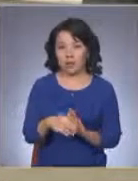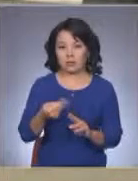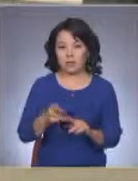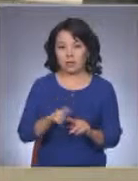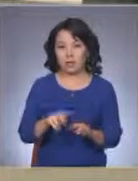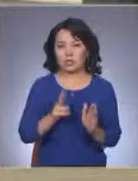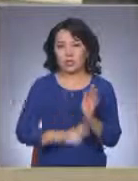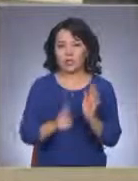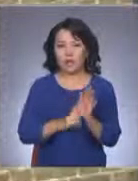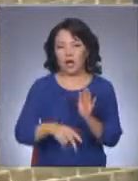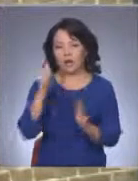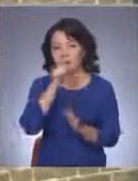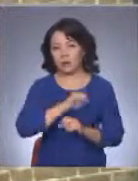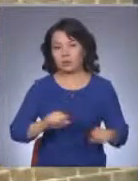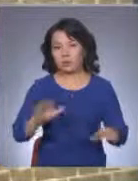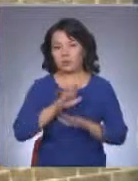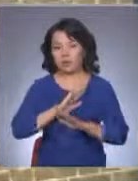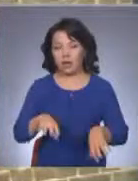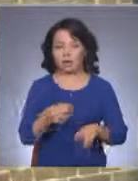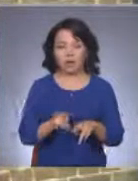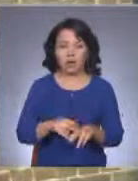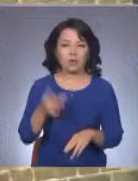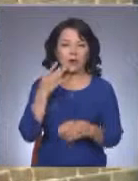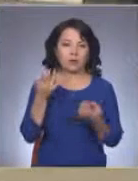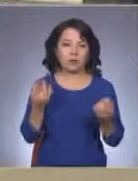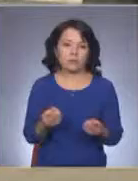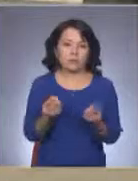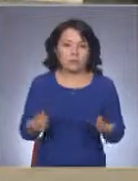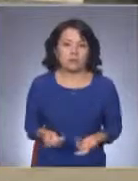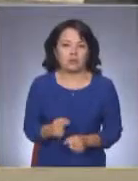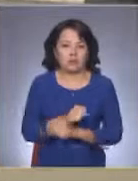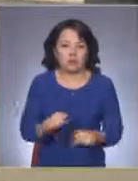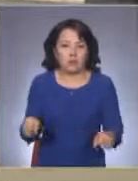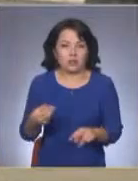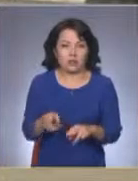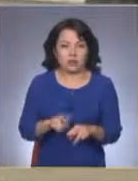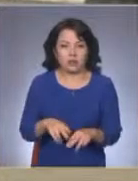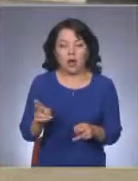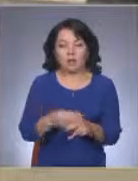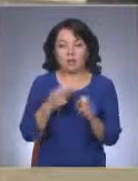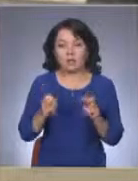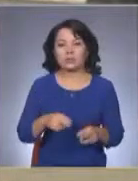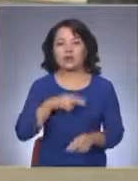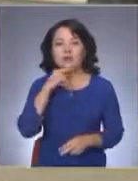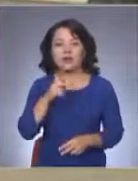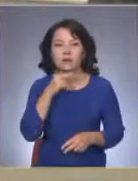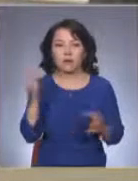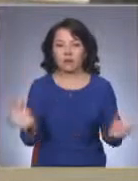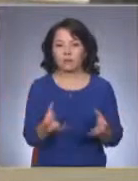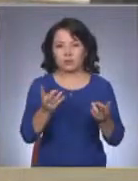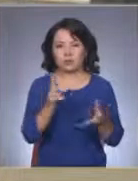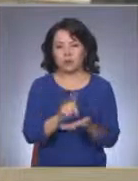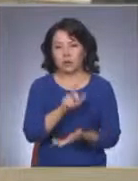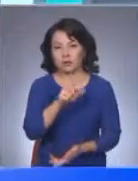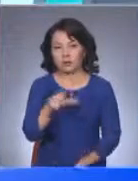бойы жарылмады екен деп бейқам жүре беруге болмайды. Біз жергілікті тұрғындардың қауіпсіздігін қамтамасыз етуіміз тиіс.